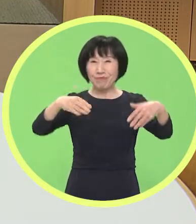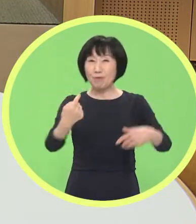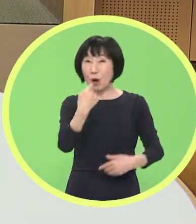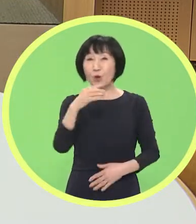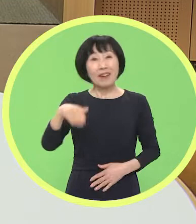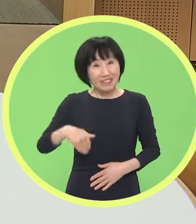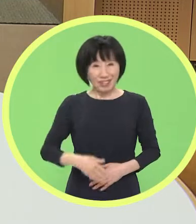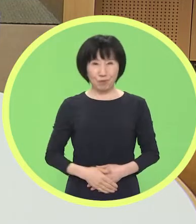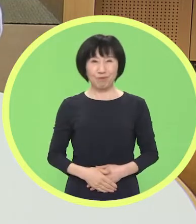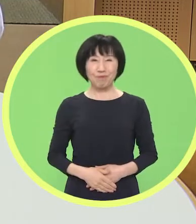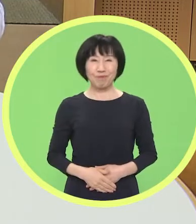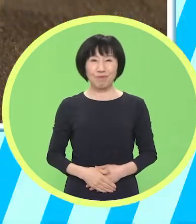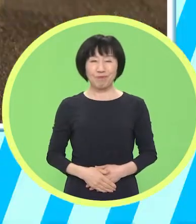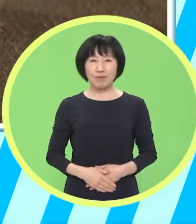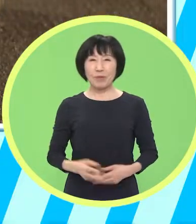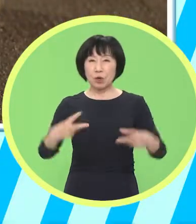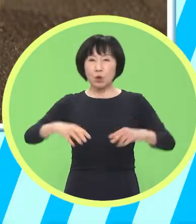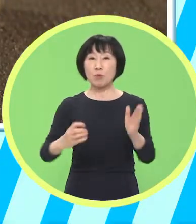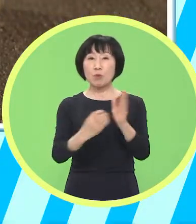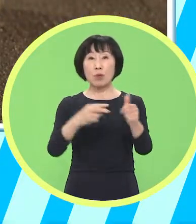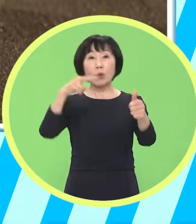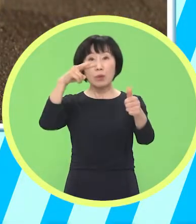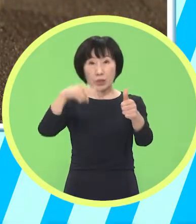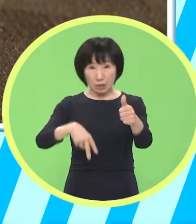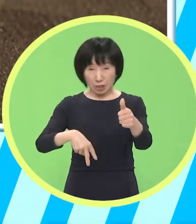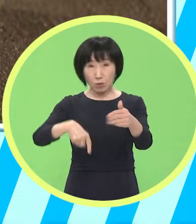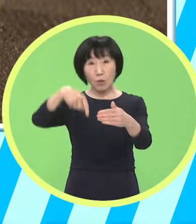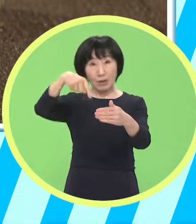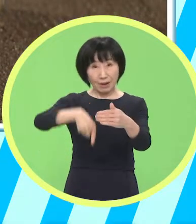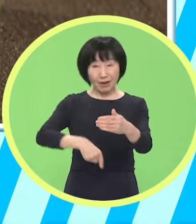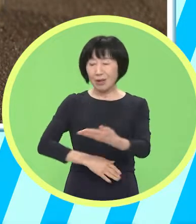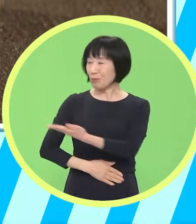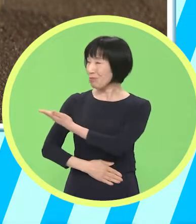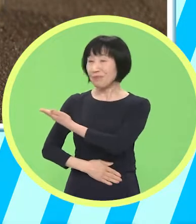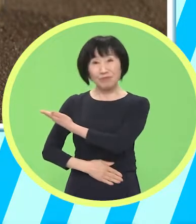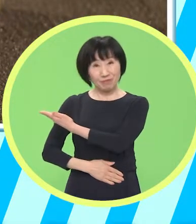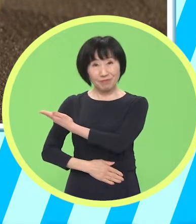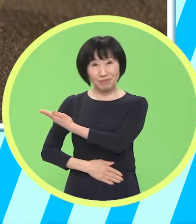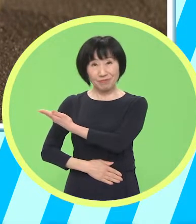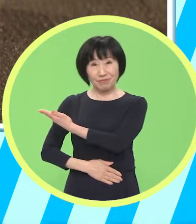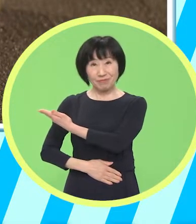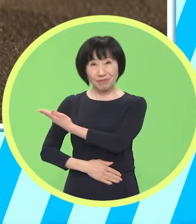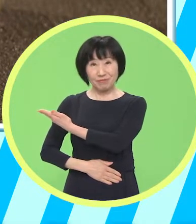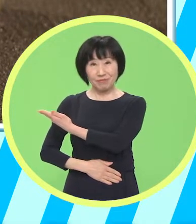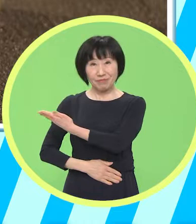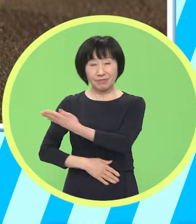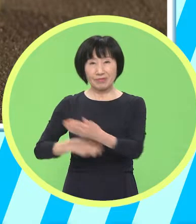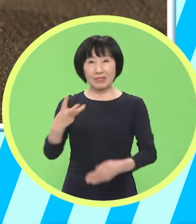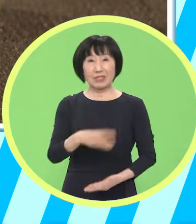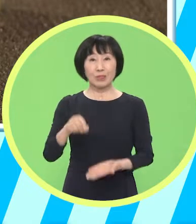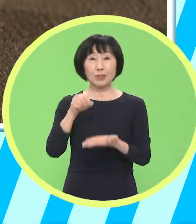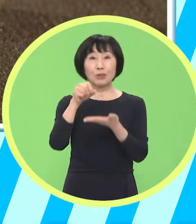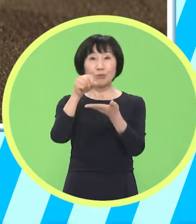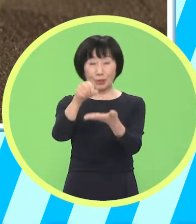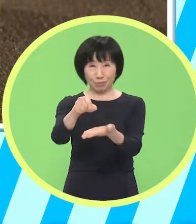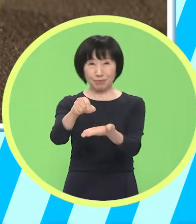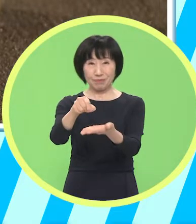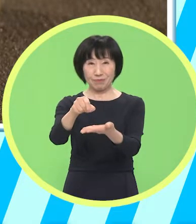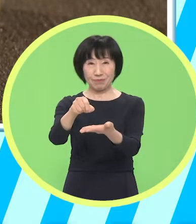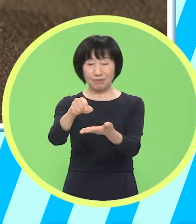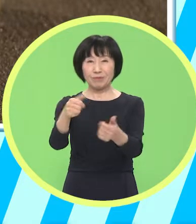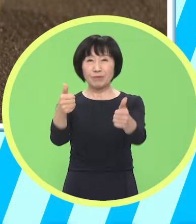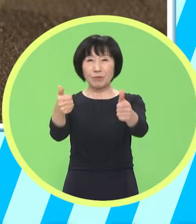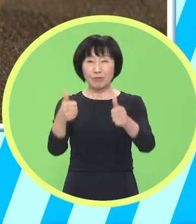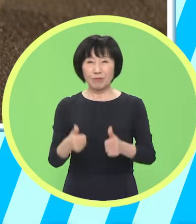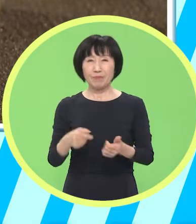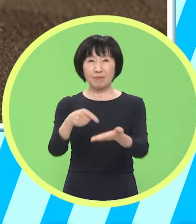ちゃんでした。 ザ・広島ブランド認定特産品の中からソルティミルクジャムを抽選で3名の方にプレ